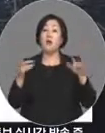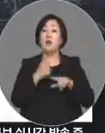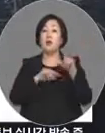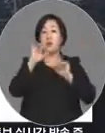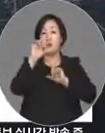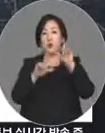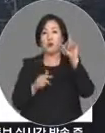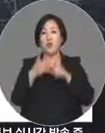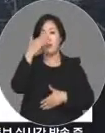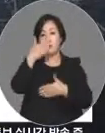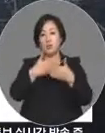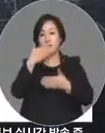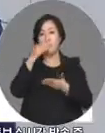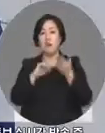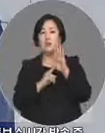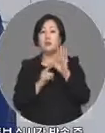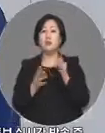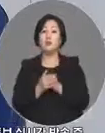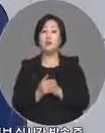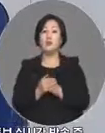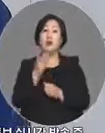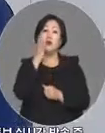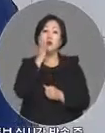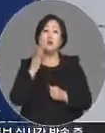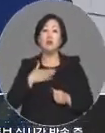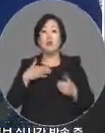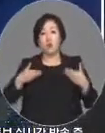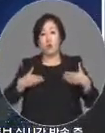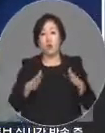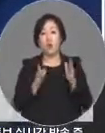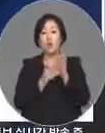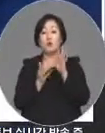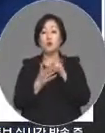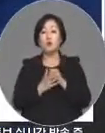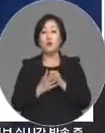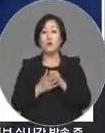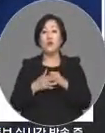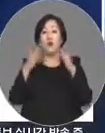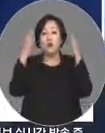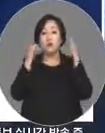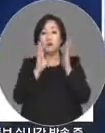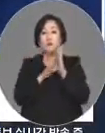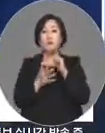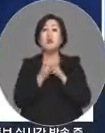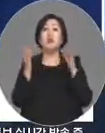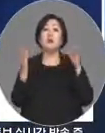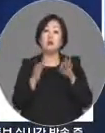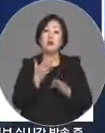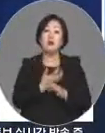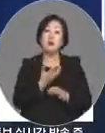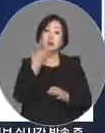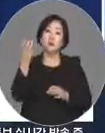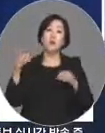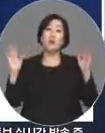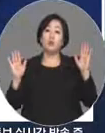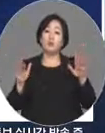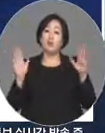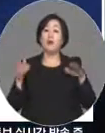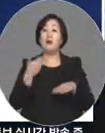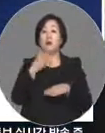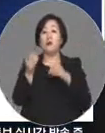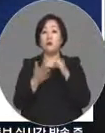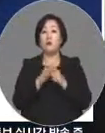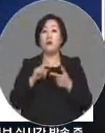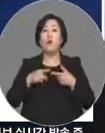표현해낸 미디어 아트입니다. 울산이 내 고향이고 여름에 잠깐 시베리아를 가는 걸 수도 있잖아요. 한 곳에 고향을 두지